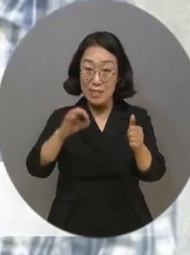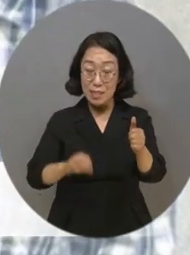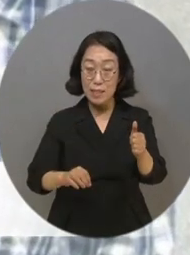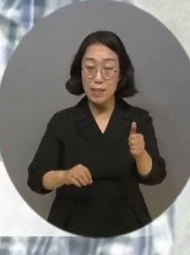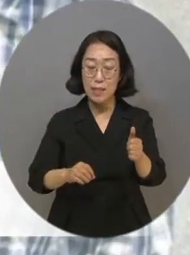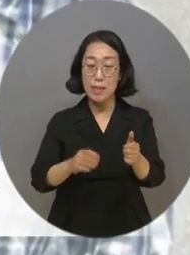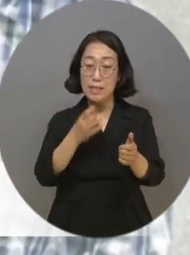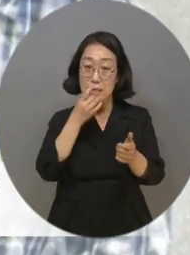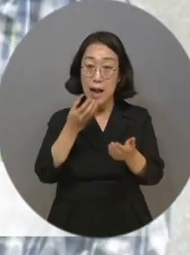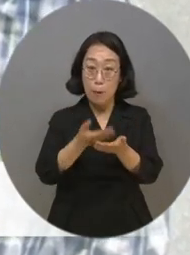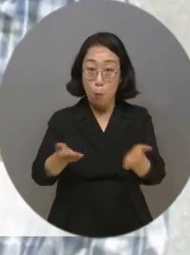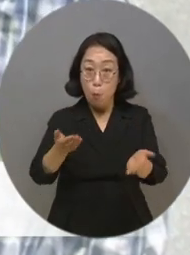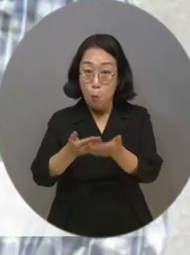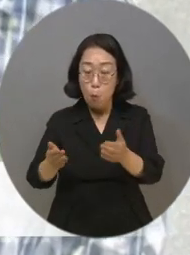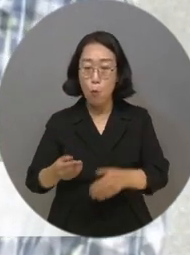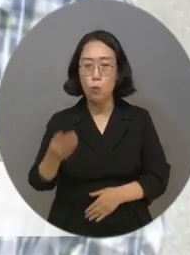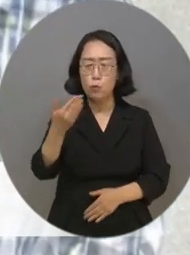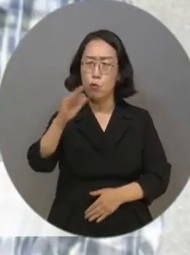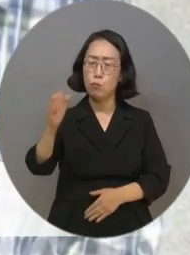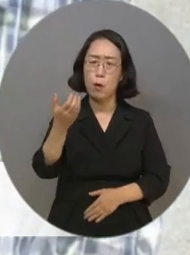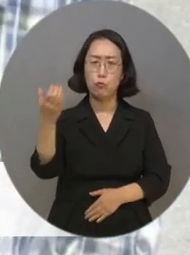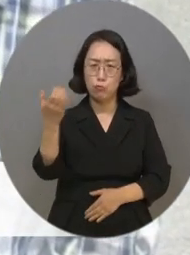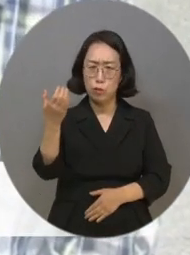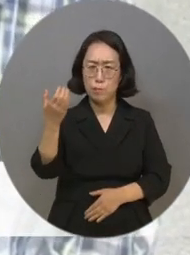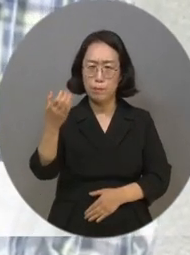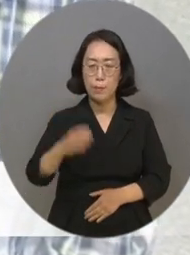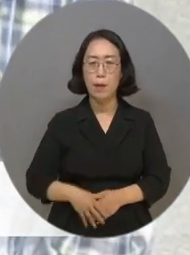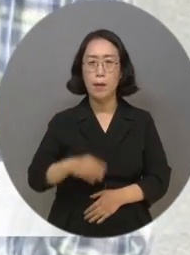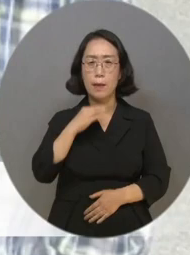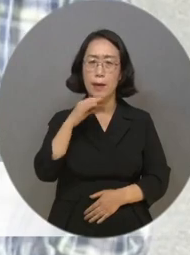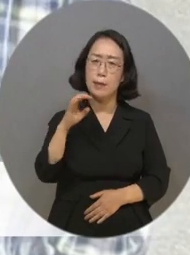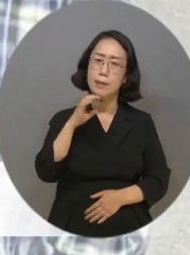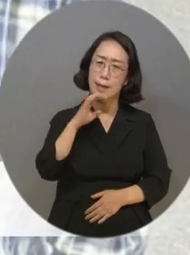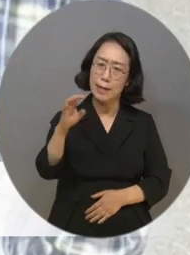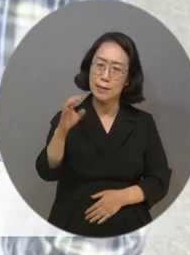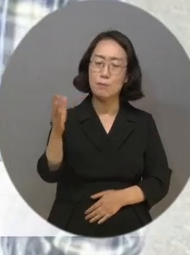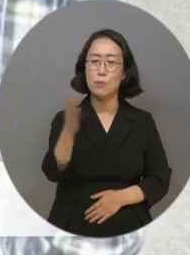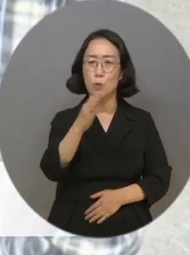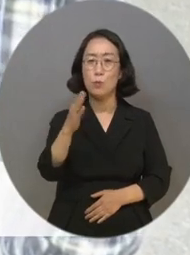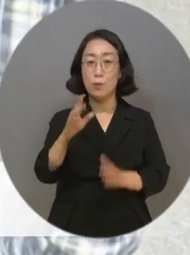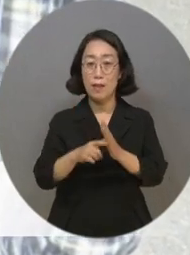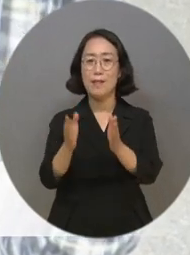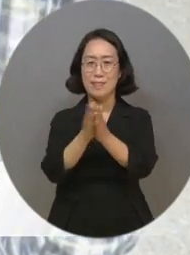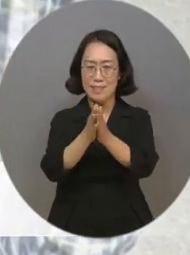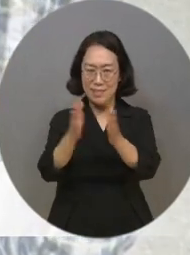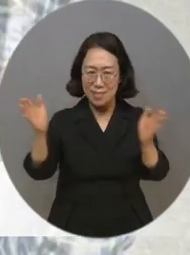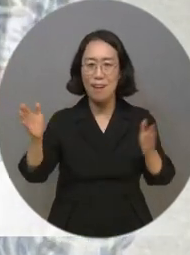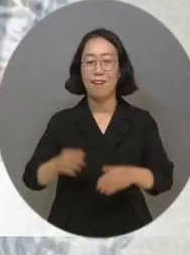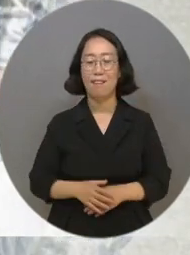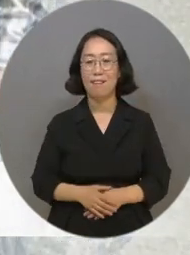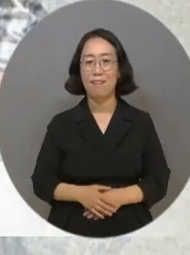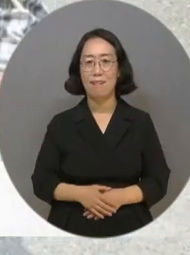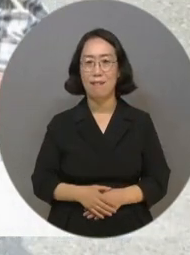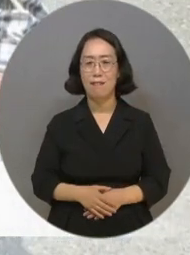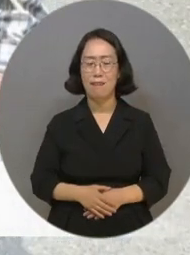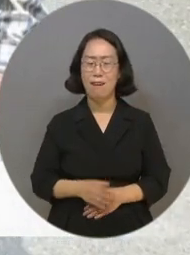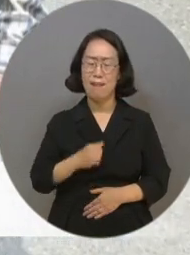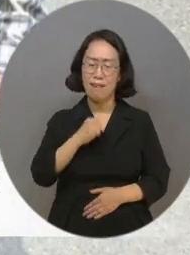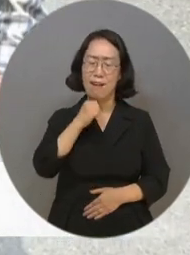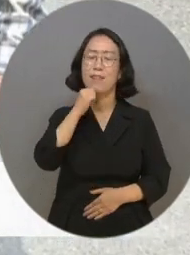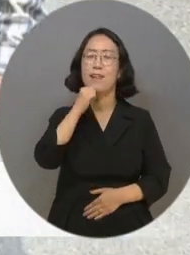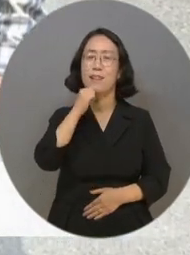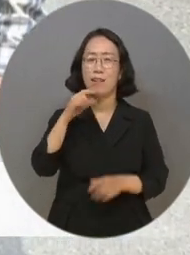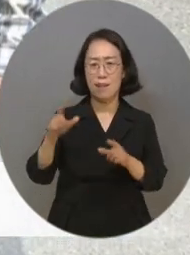시작한 건 1990년대 초반. 그가 40살을 갓 넘었을 무렵부터인데요. 가난한 농부의